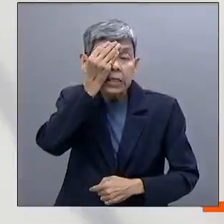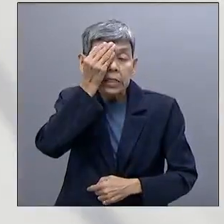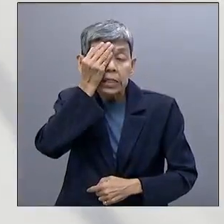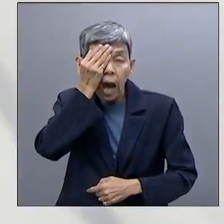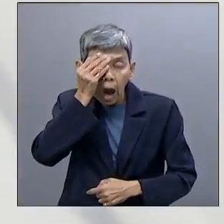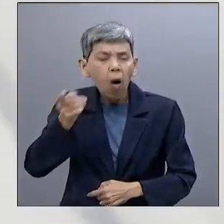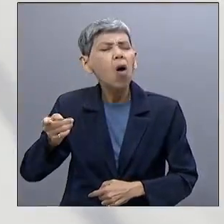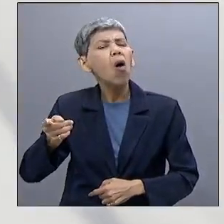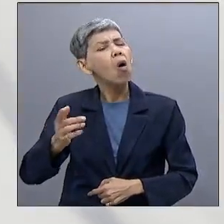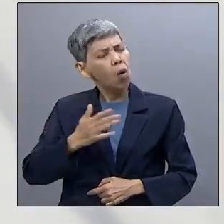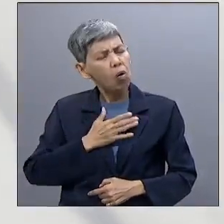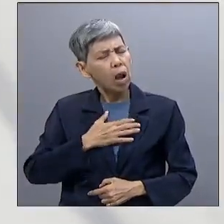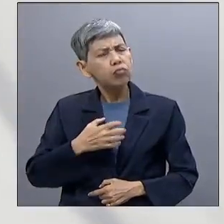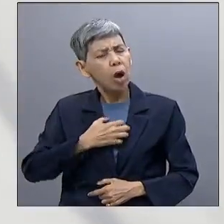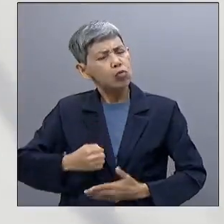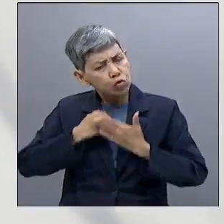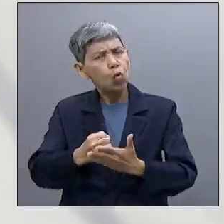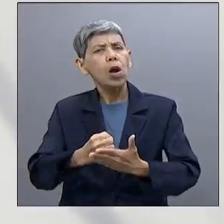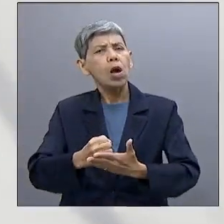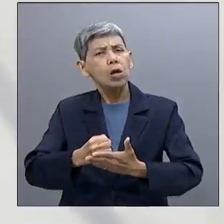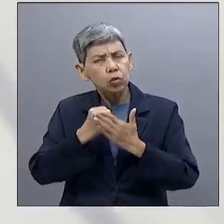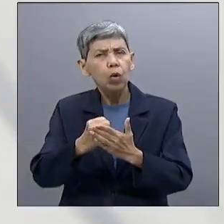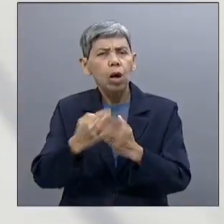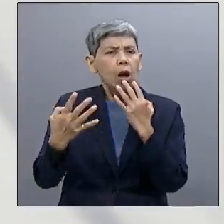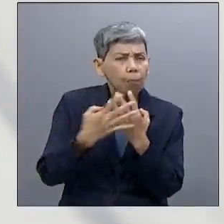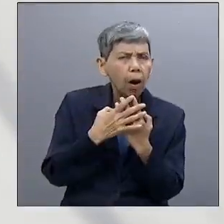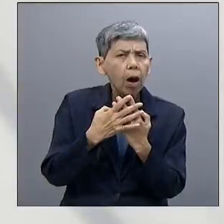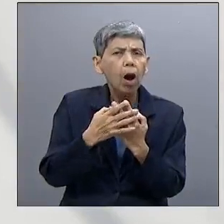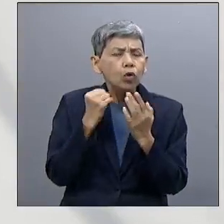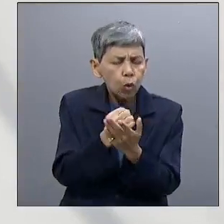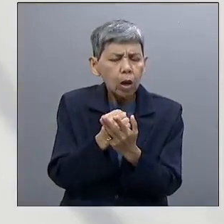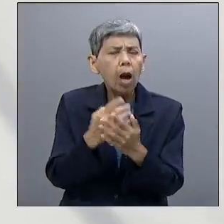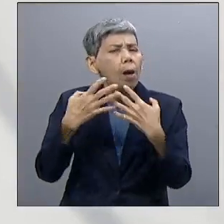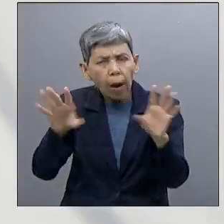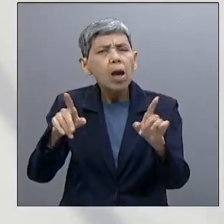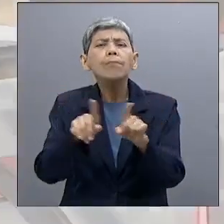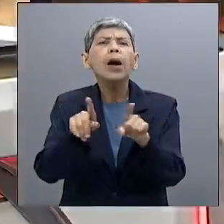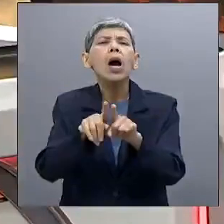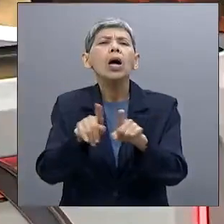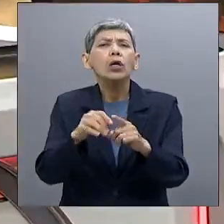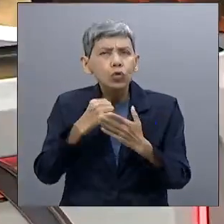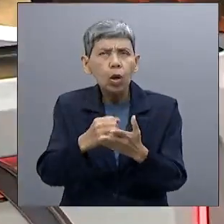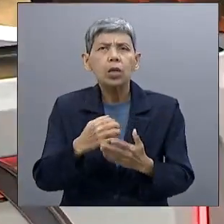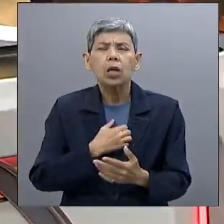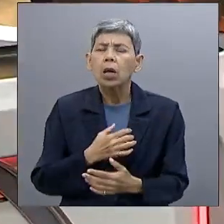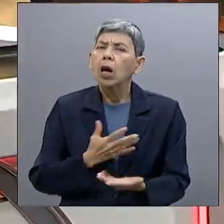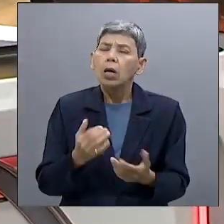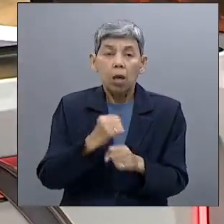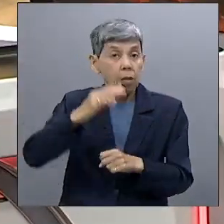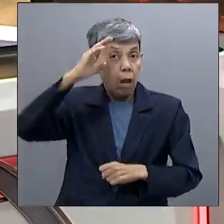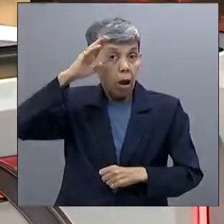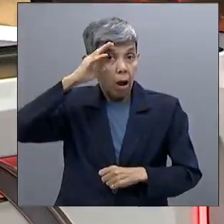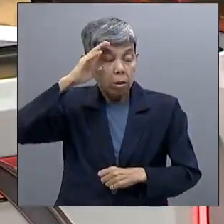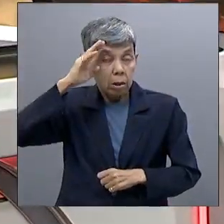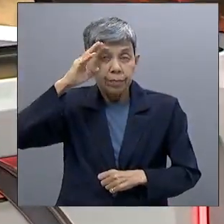ก็บอกว่าโอ้เราอยากจะช่วยเหลือนักโทษหรือเฉลยศึกออกมาชนิดที่ว่าจะให้ทหาร